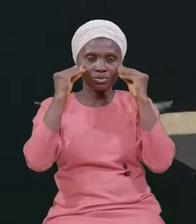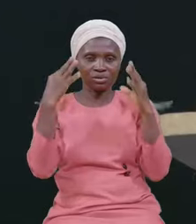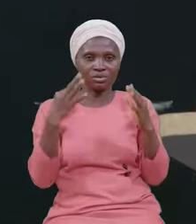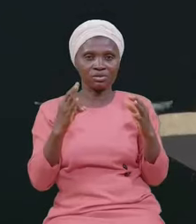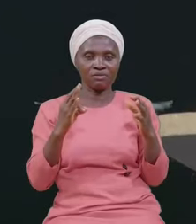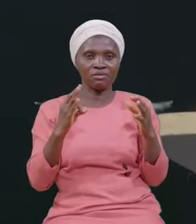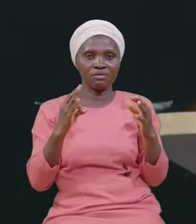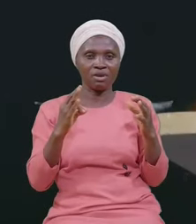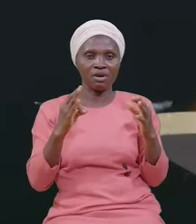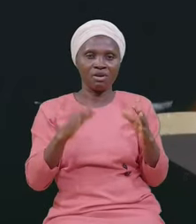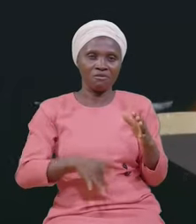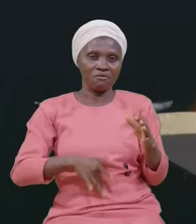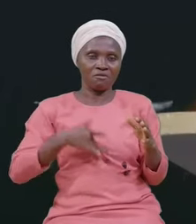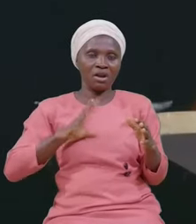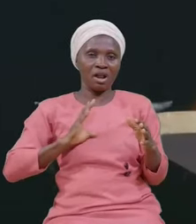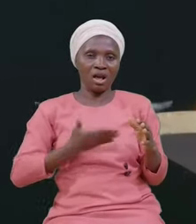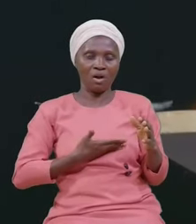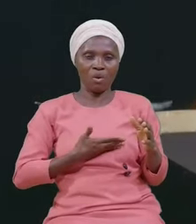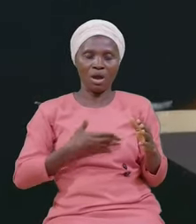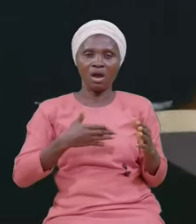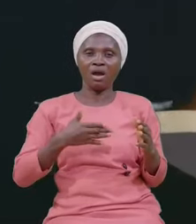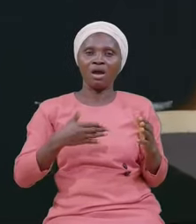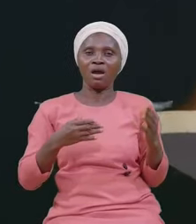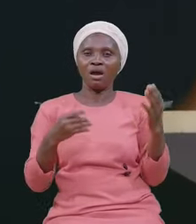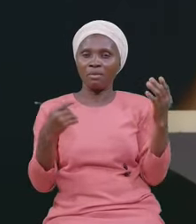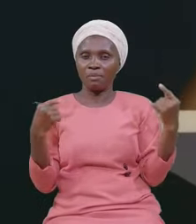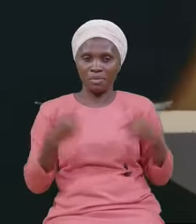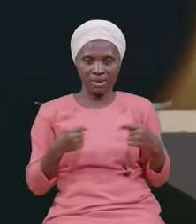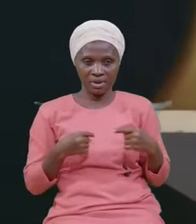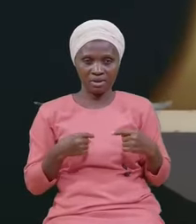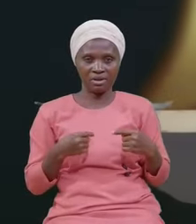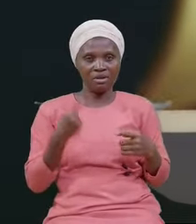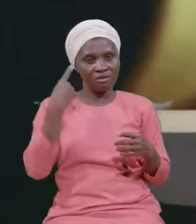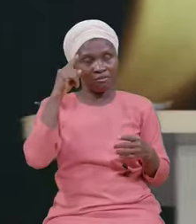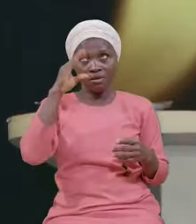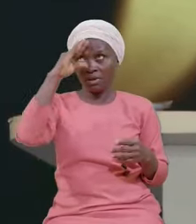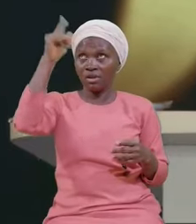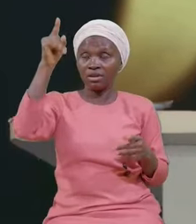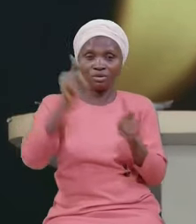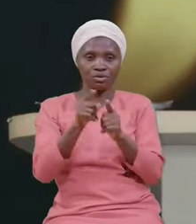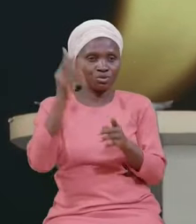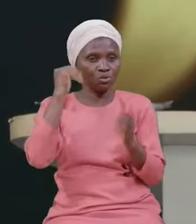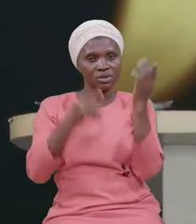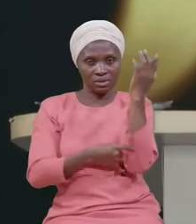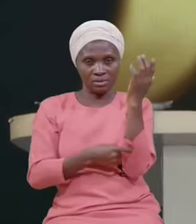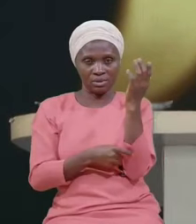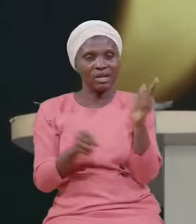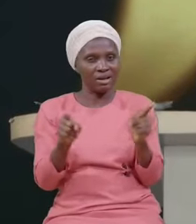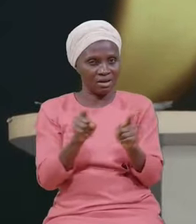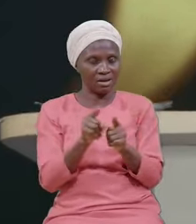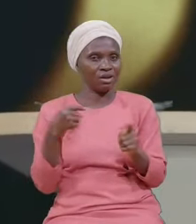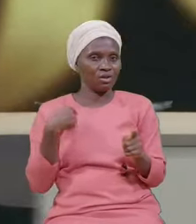Au contraire, il a été tenté comme nous en toutes choses, sans commettre de